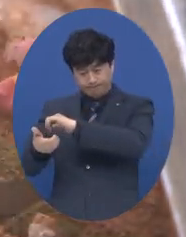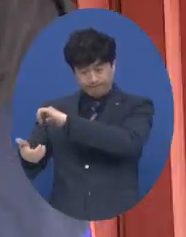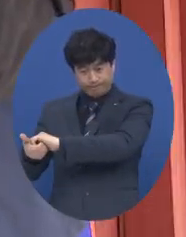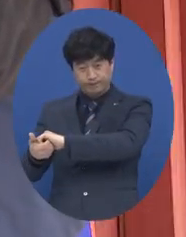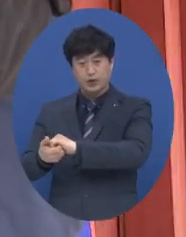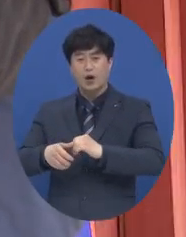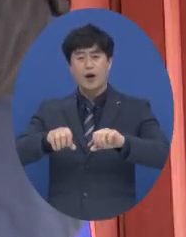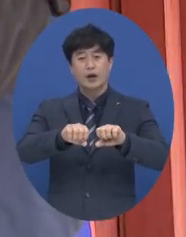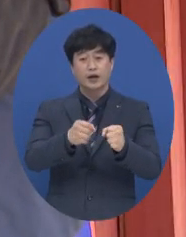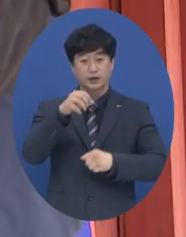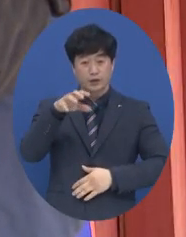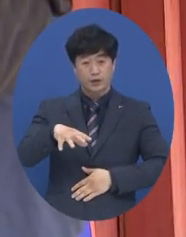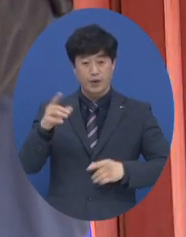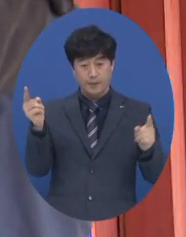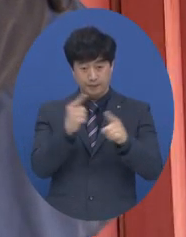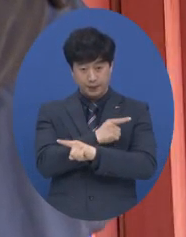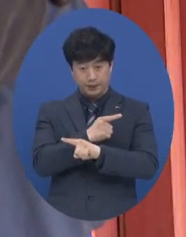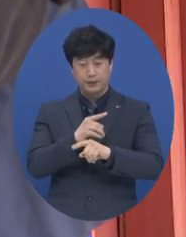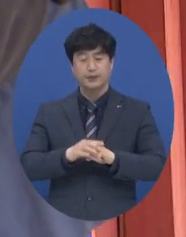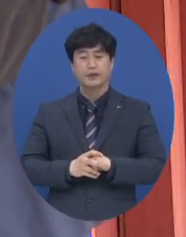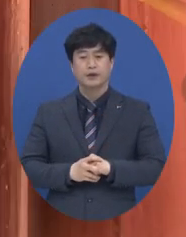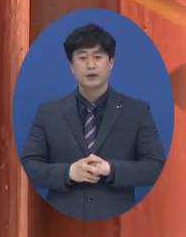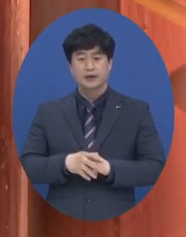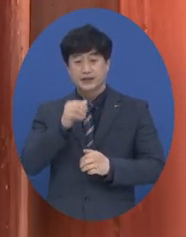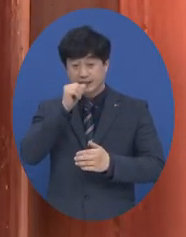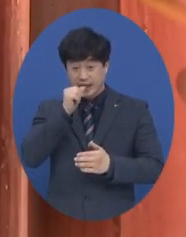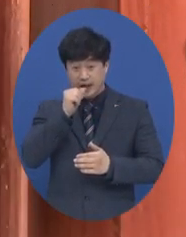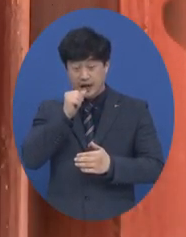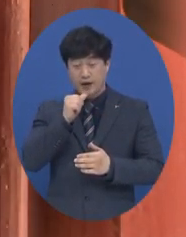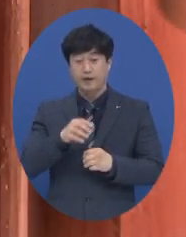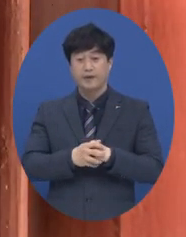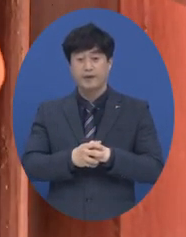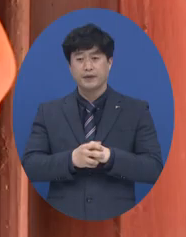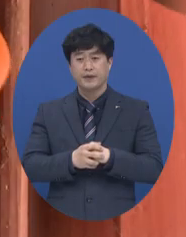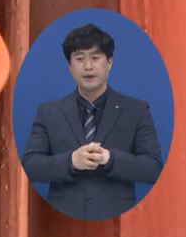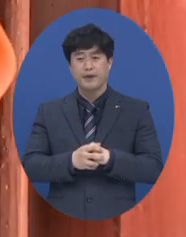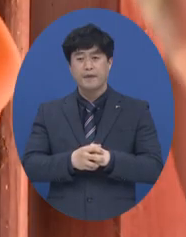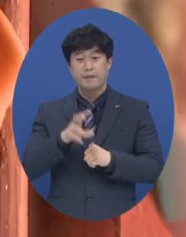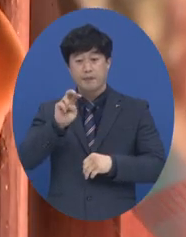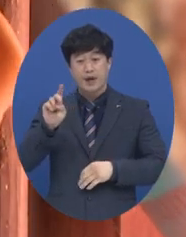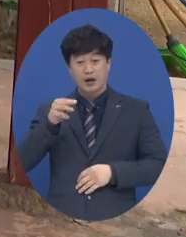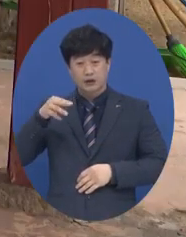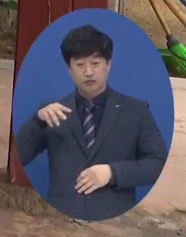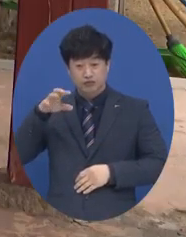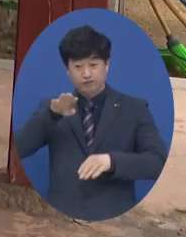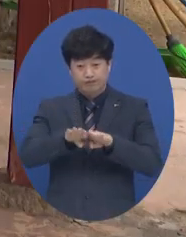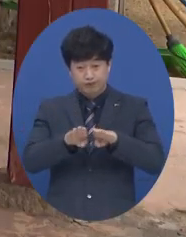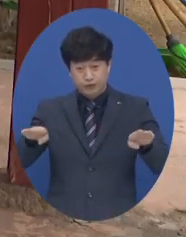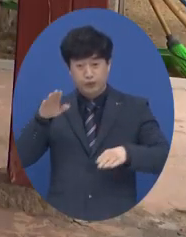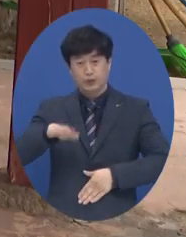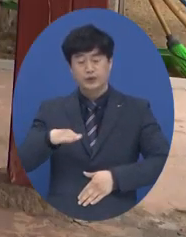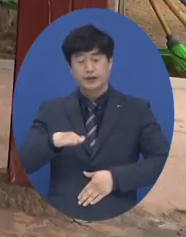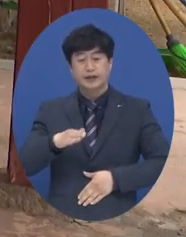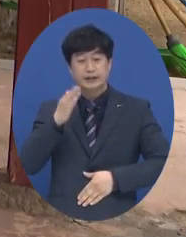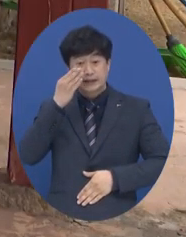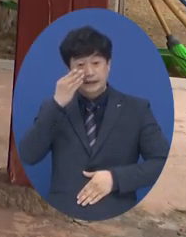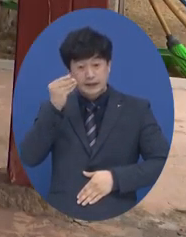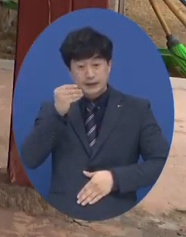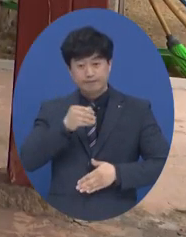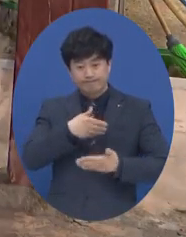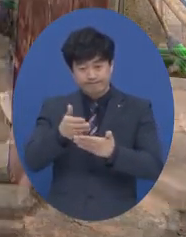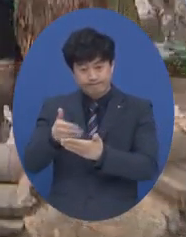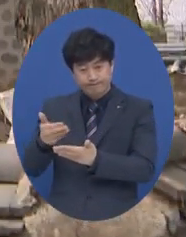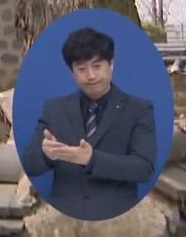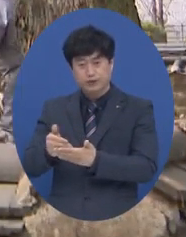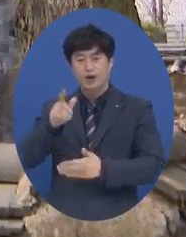타선 된 곳이 있으면 교체를 하고 쇳덩이 와 마르 2 낸 부식을 방지하기 위한 생기는 7까지 이렇게